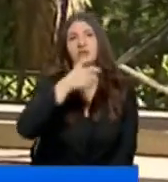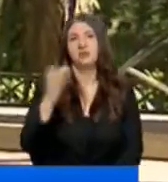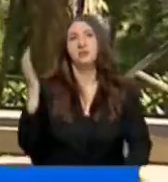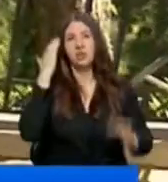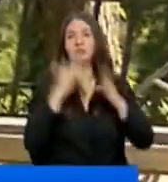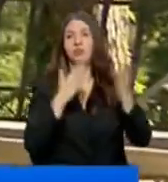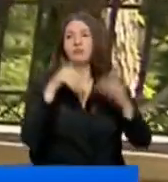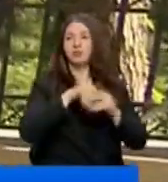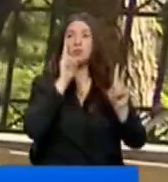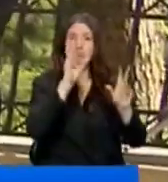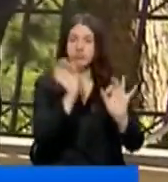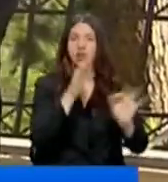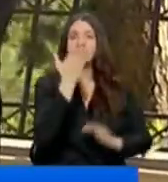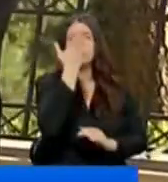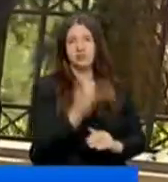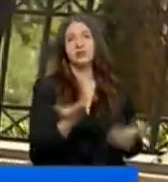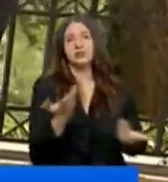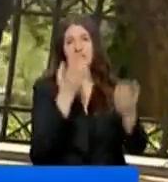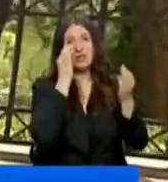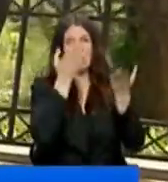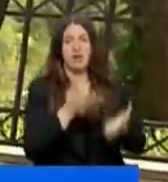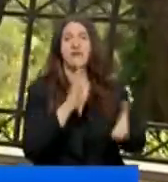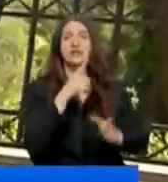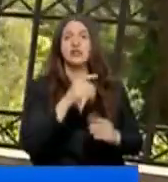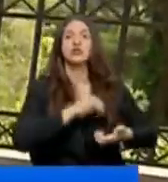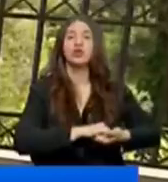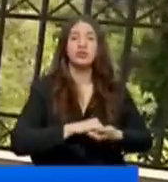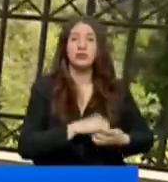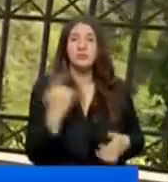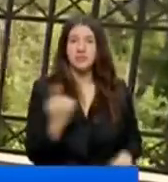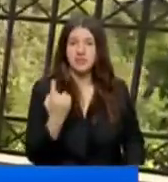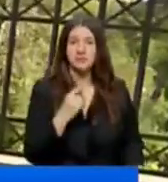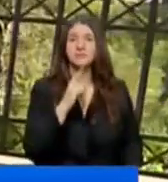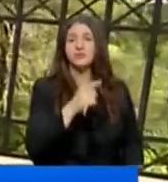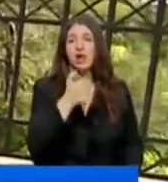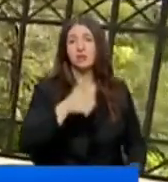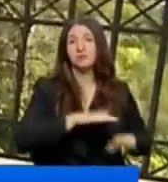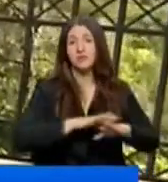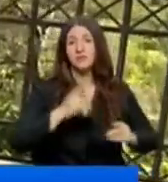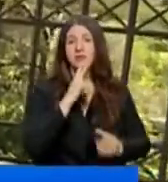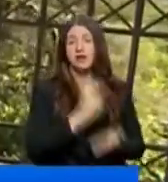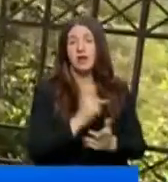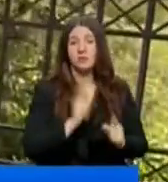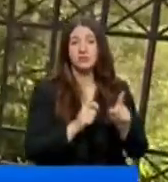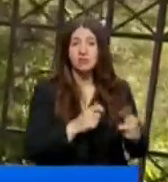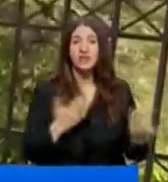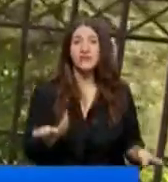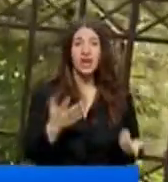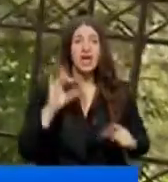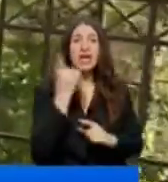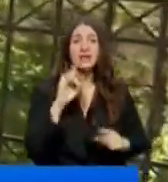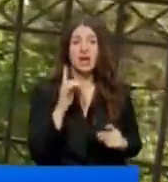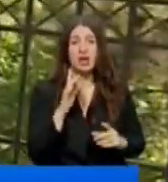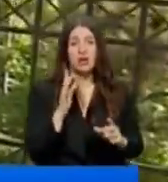partisini görüyor mu efendim? Evet. Ya siz zatınız veya sizin dostlarınızdan birisi, siz altılı masada bir karar vereceksiniz, evet, ve